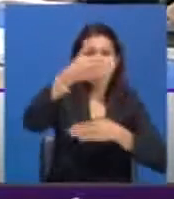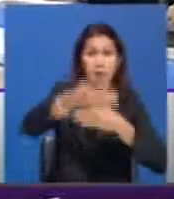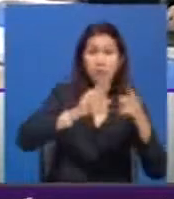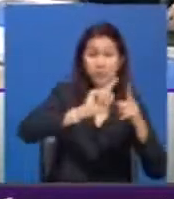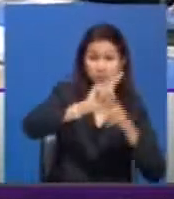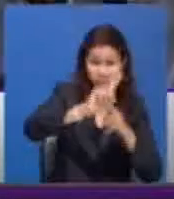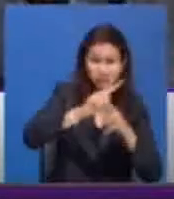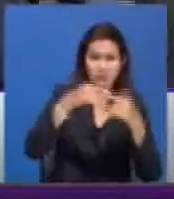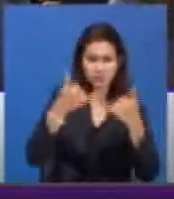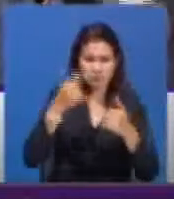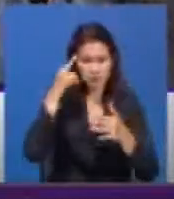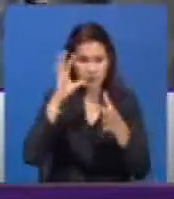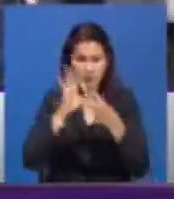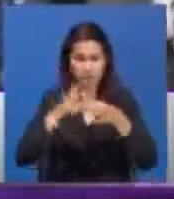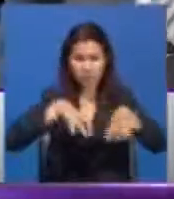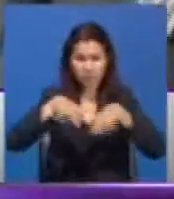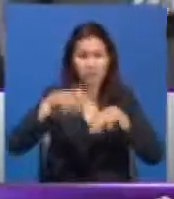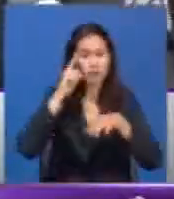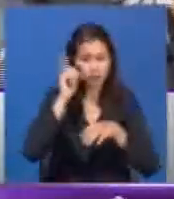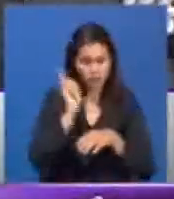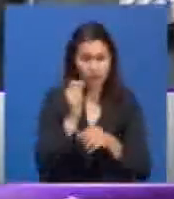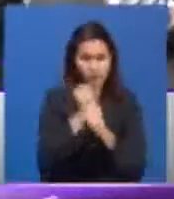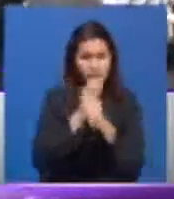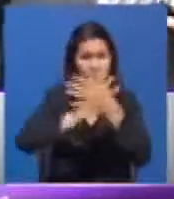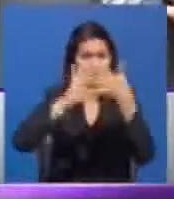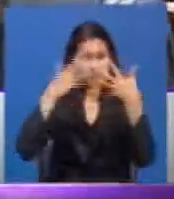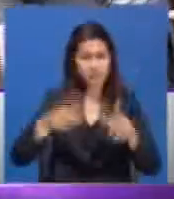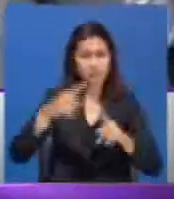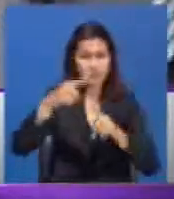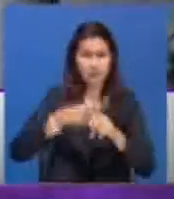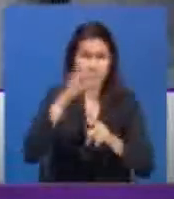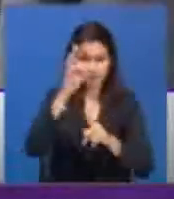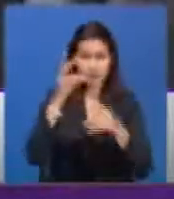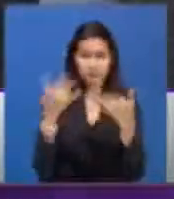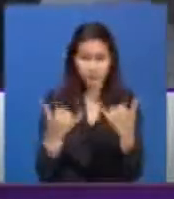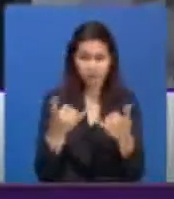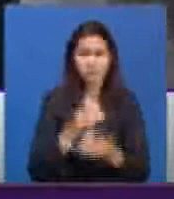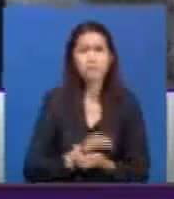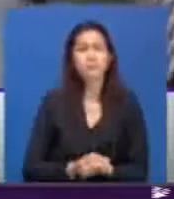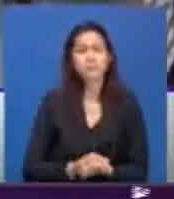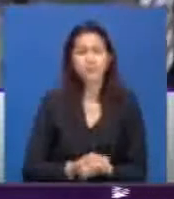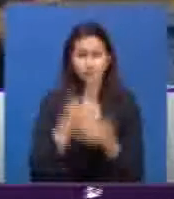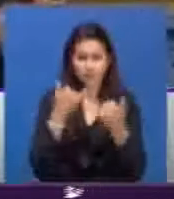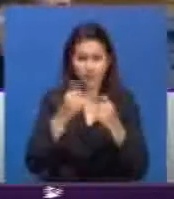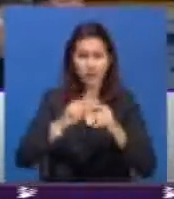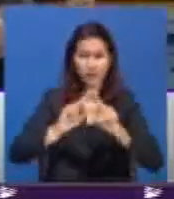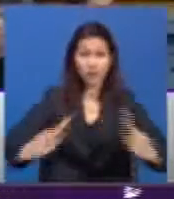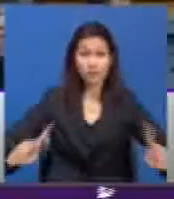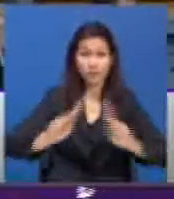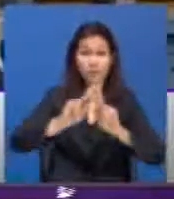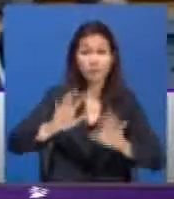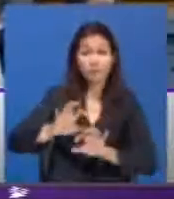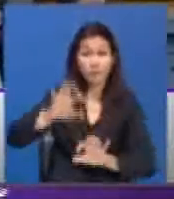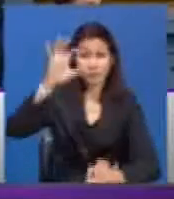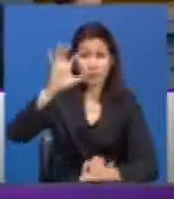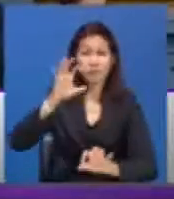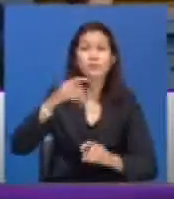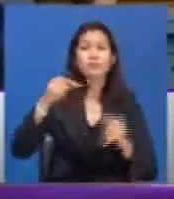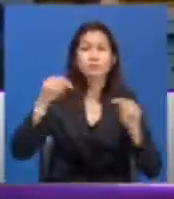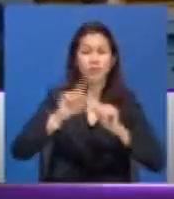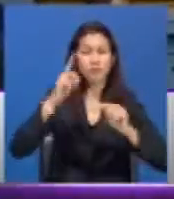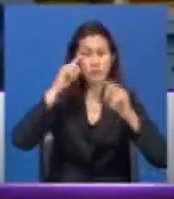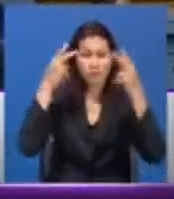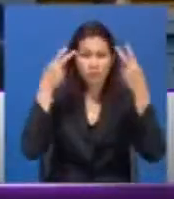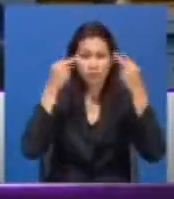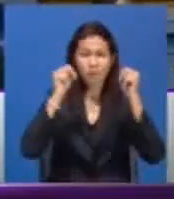รรมนูญชั่วคราวให้แล้วเสร็จภายในเดือนกรกฎาคมนี้ส่วนที่กระทรวงมหาดไทยค่ะนายพุชงนุตราวงศ์เลขาธิการคณะกรรม